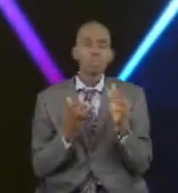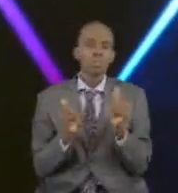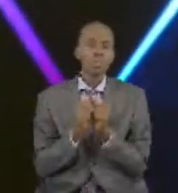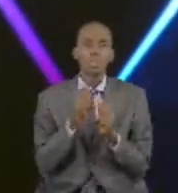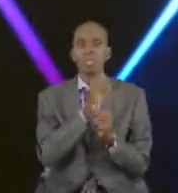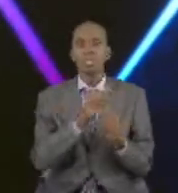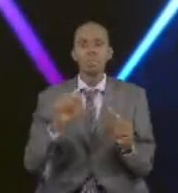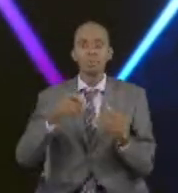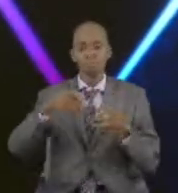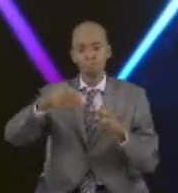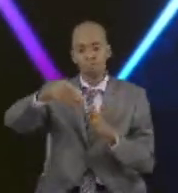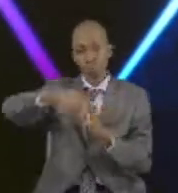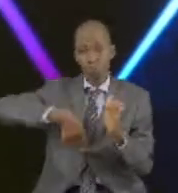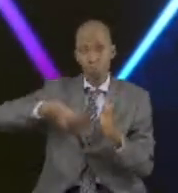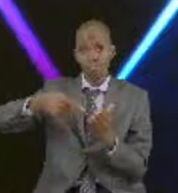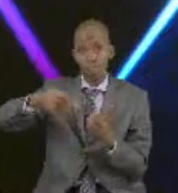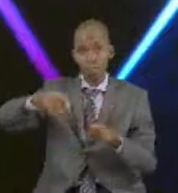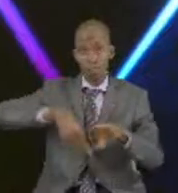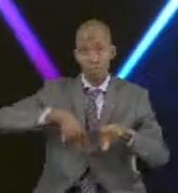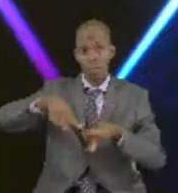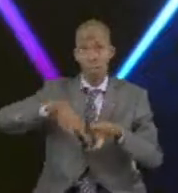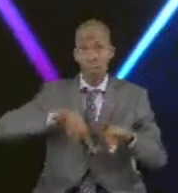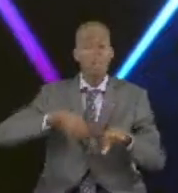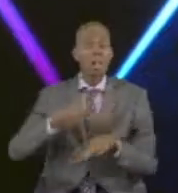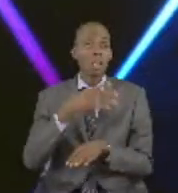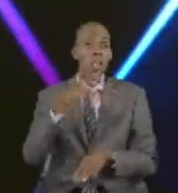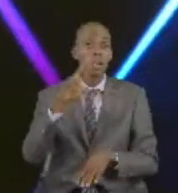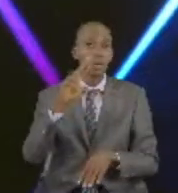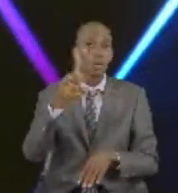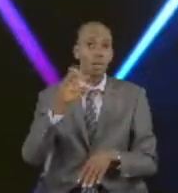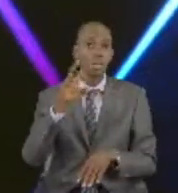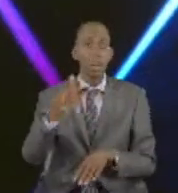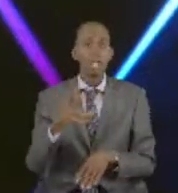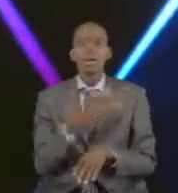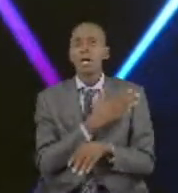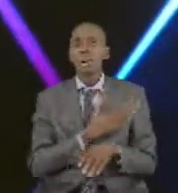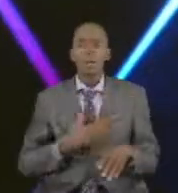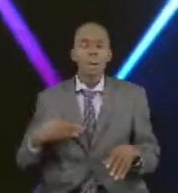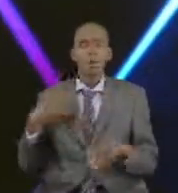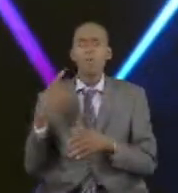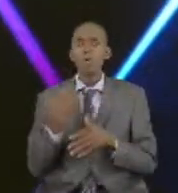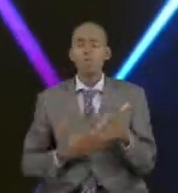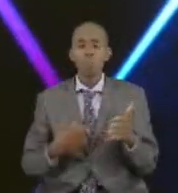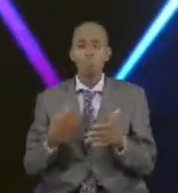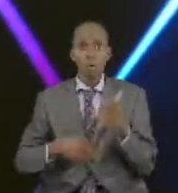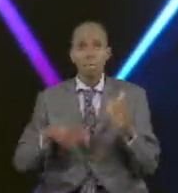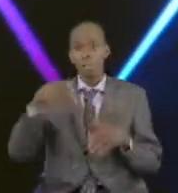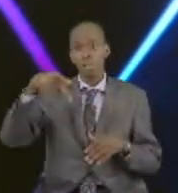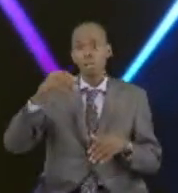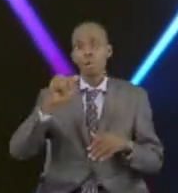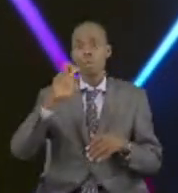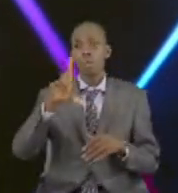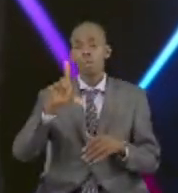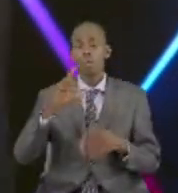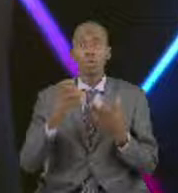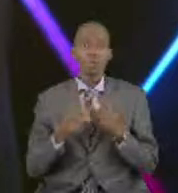la règle. Et cette règle est droite, c'est le standard. L'apôtre Paul voulait faire cette mesure.